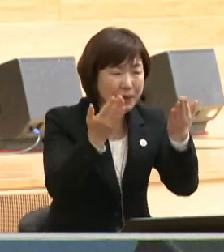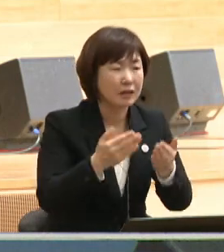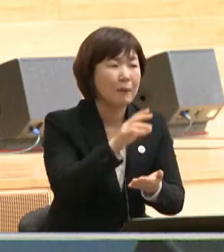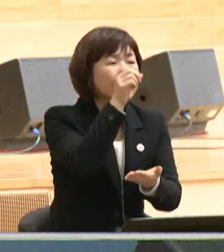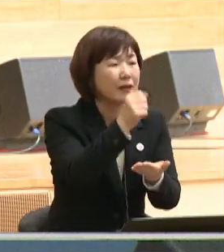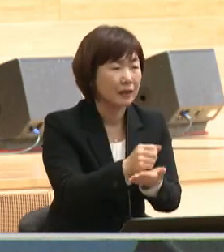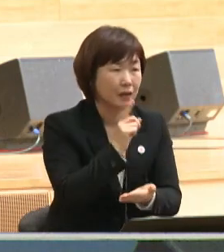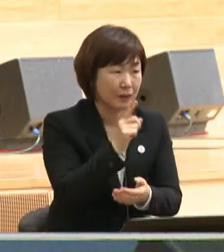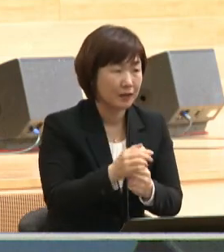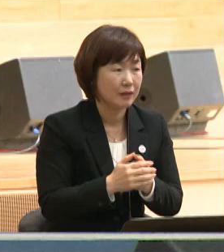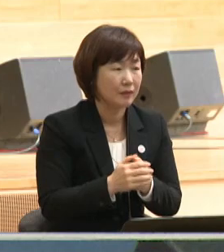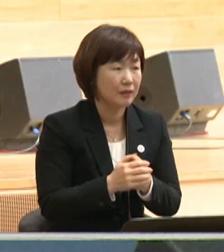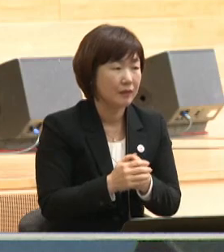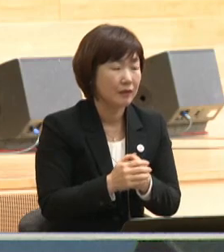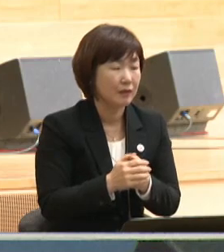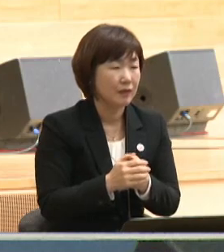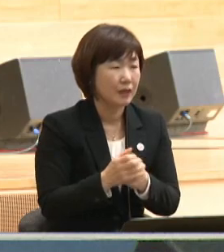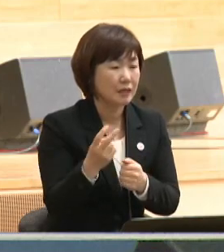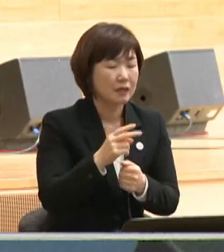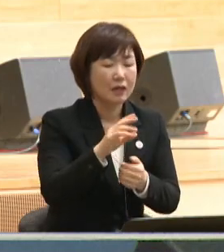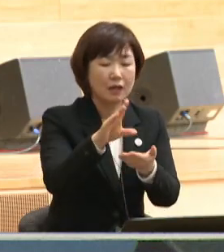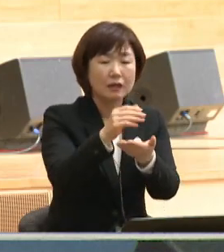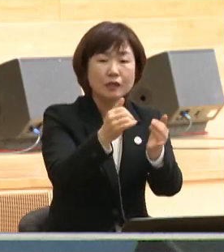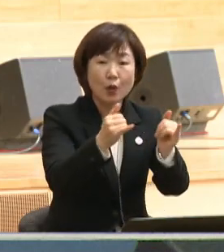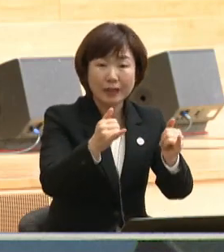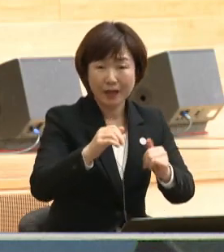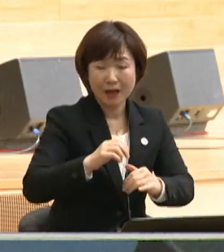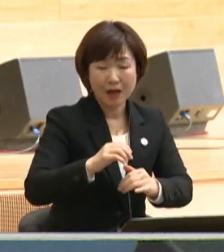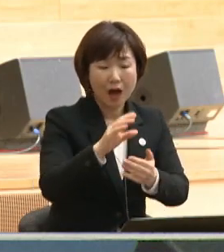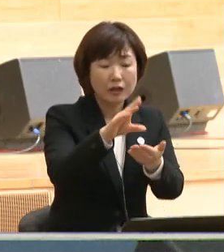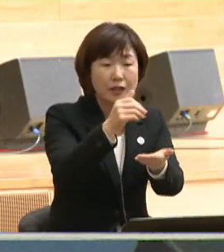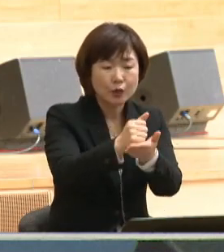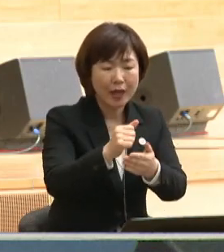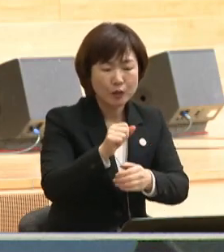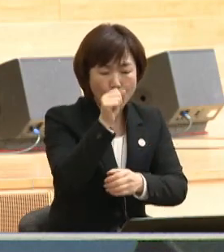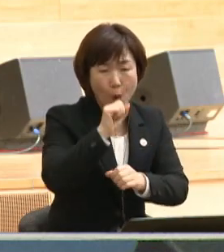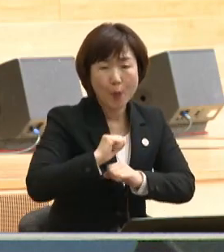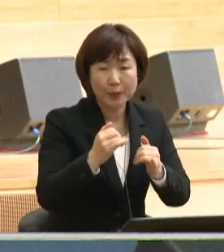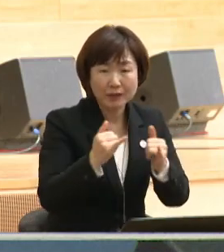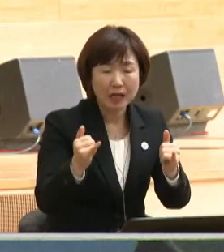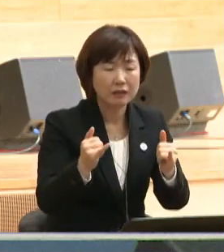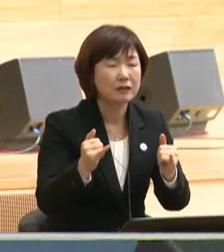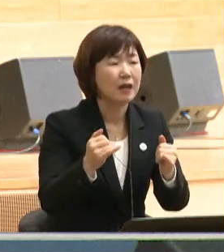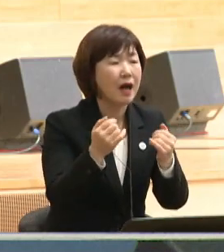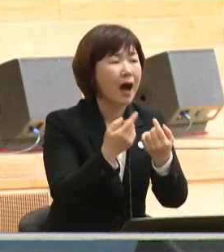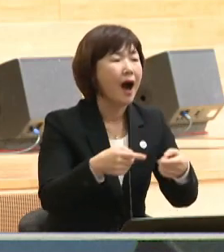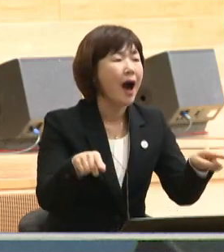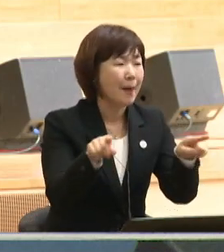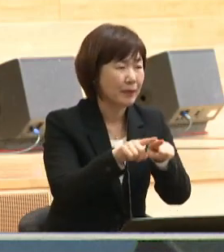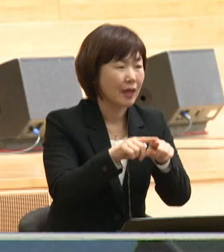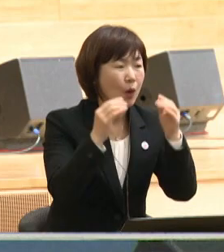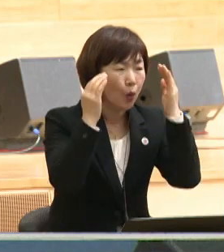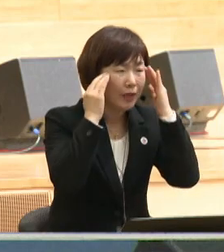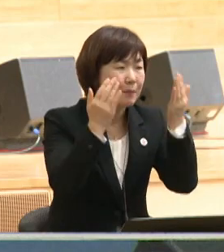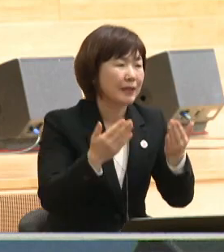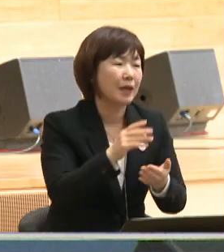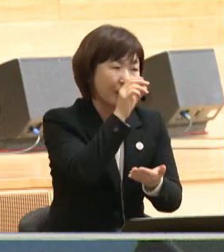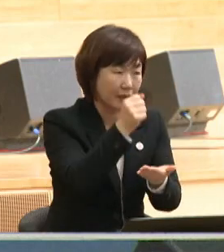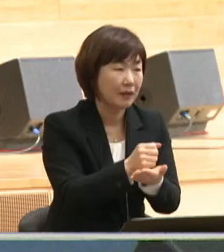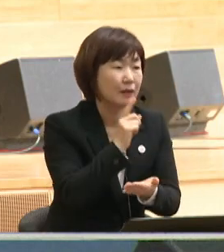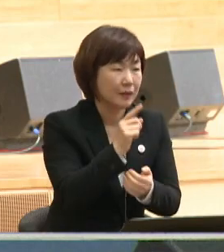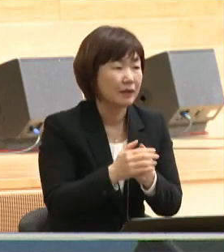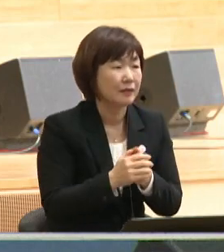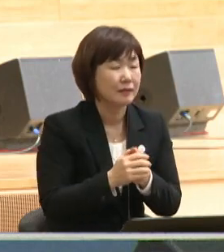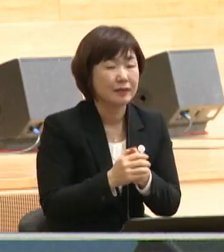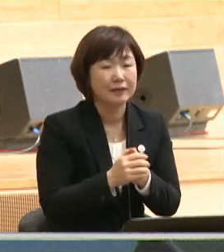말하는 것이에요 다시 말해 그리스도의 수의 좋은 병사들은 함께 고난을 받는다는 것입니다 자